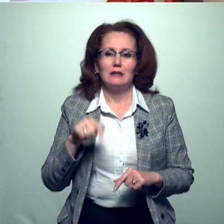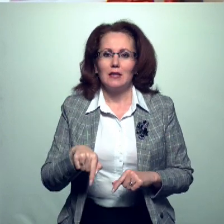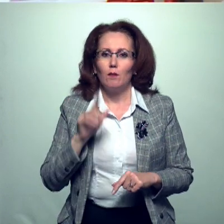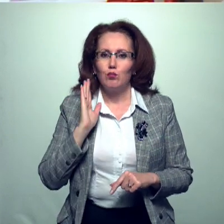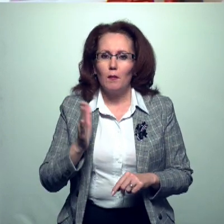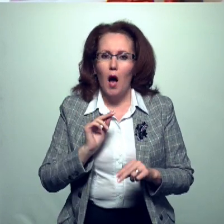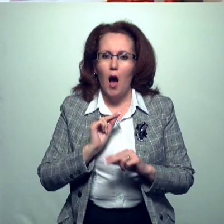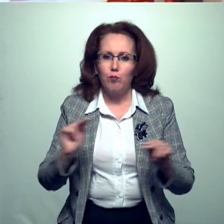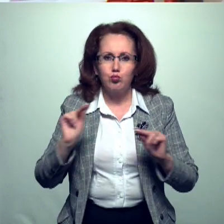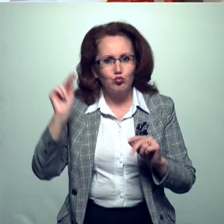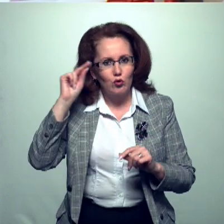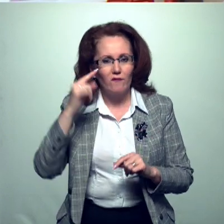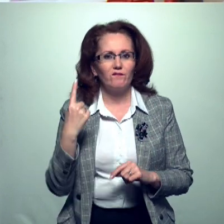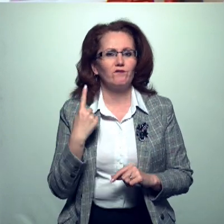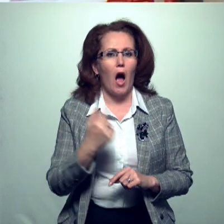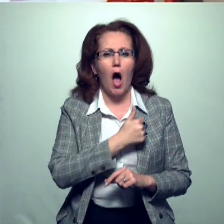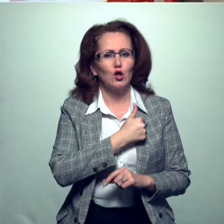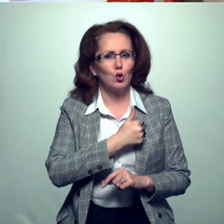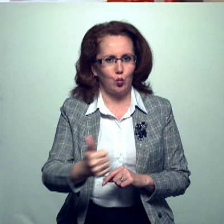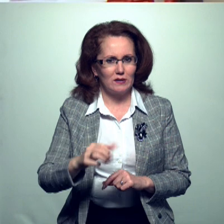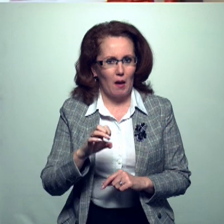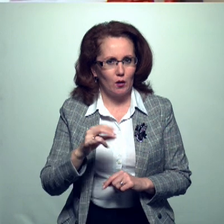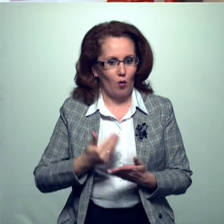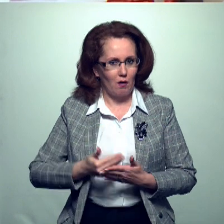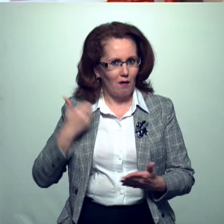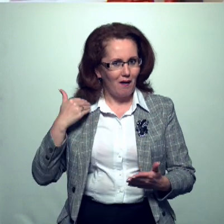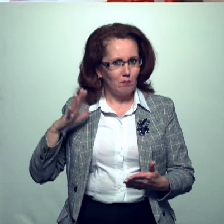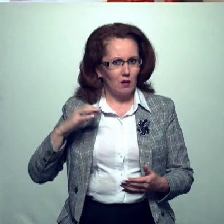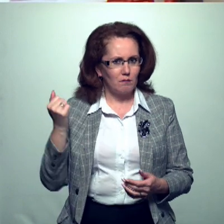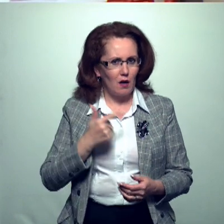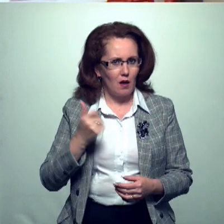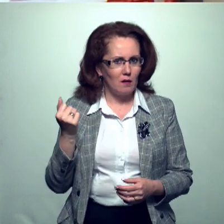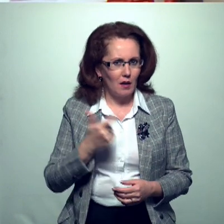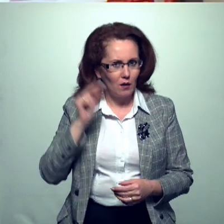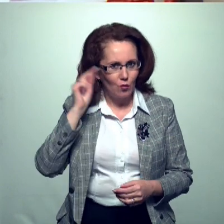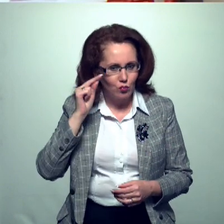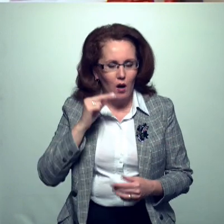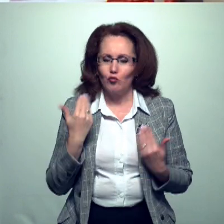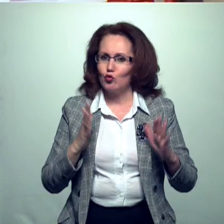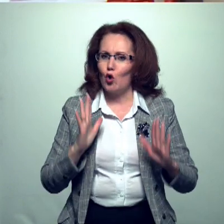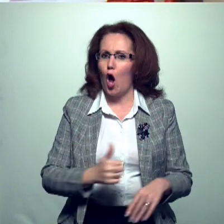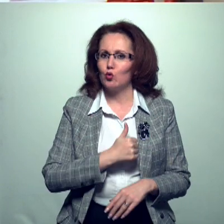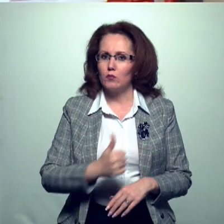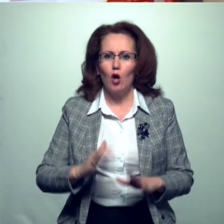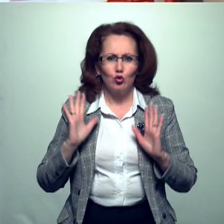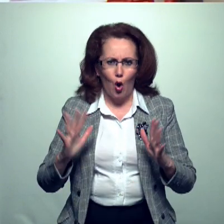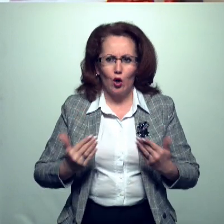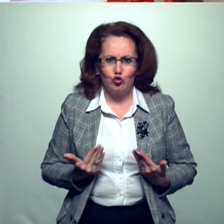Будем мы обучаться в одну смену, до этого учились две смены. Это только жители Большого Волкова или нет?